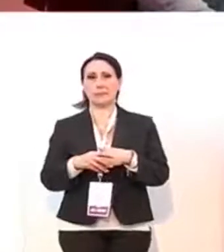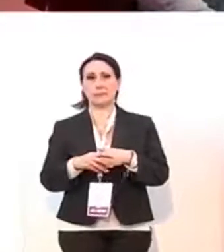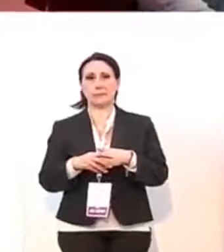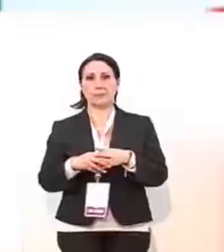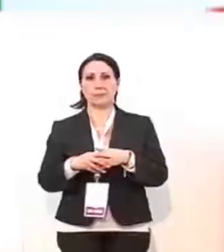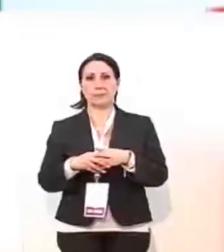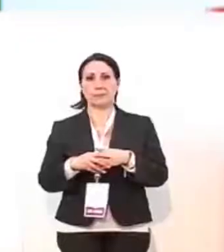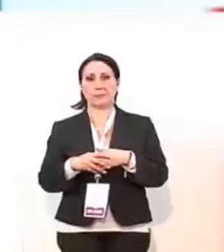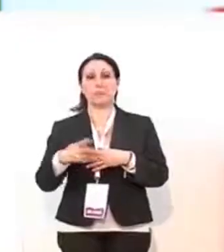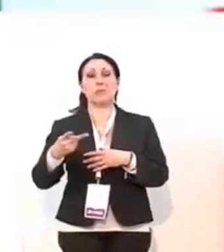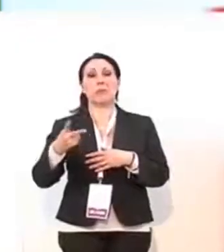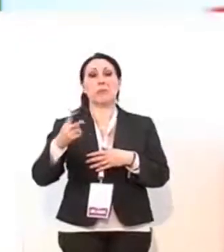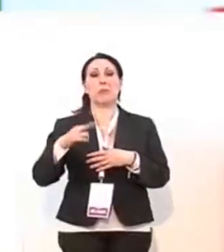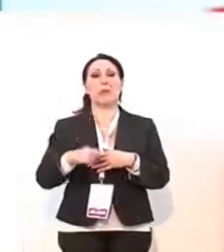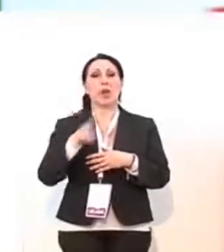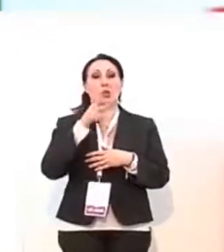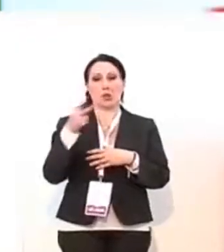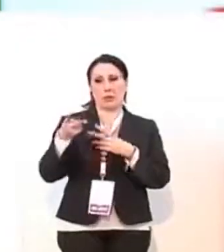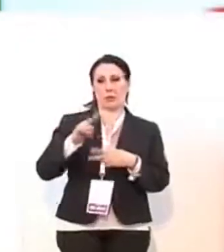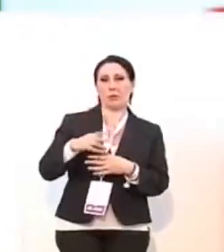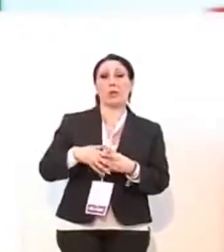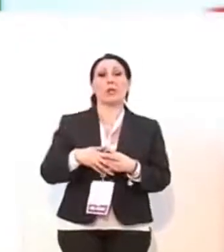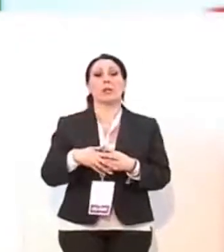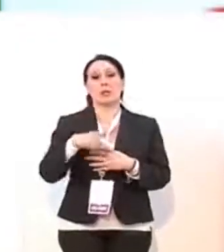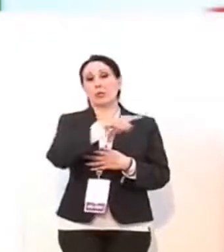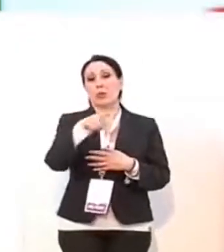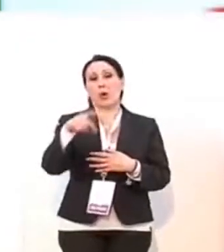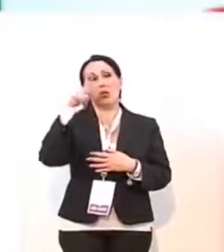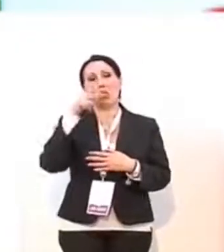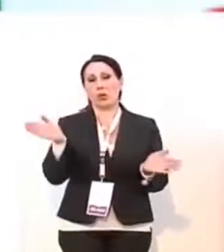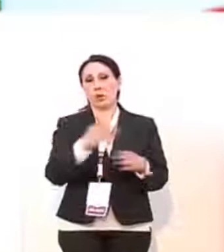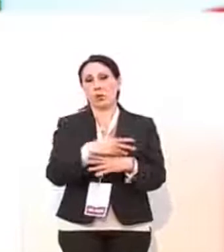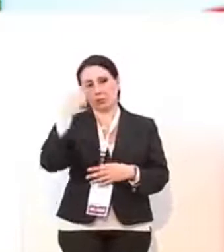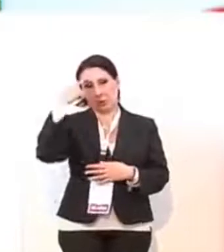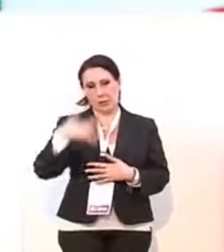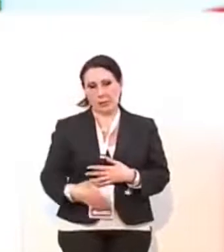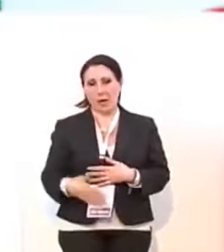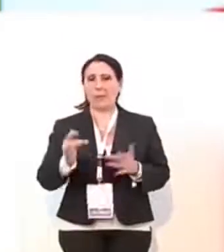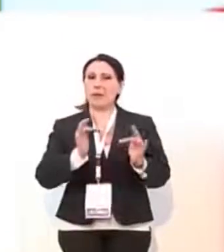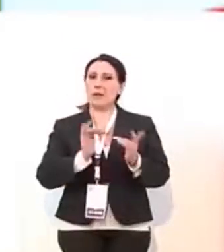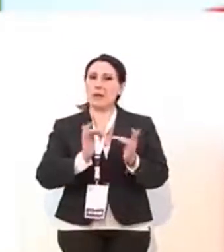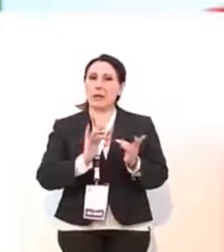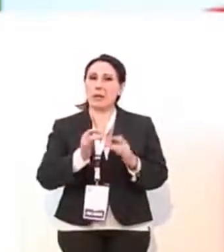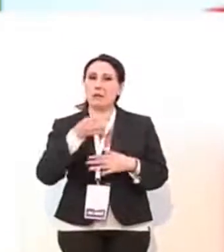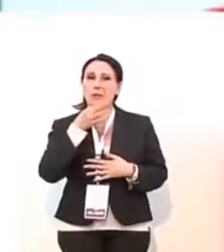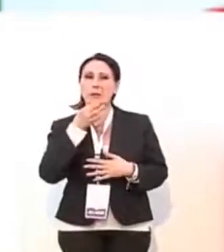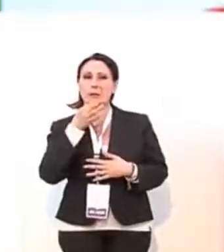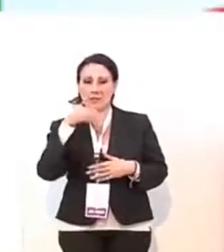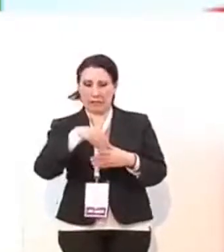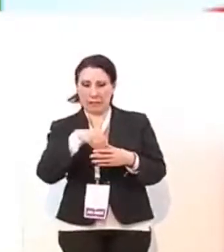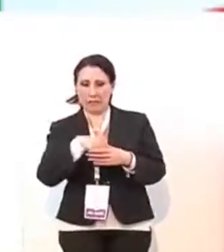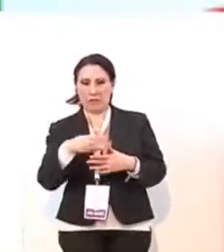Ma la rete lo sanno bene le donne, e non solo le donne, devo dire, la rete è un luogo